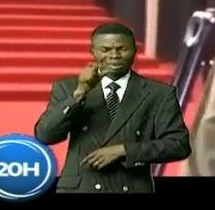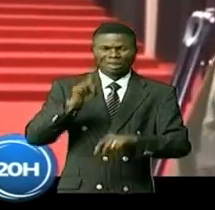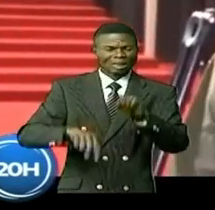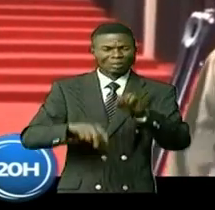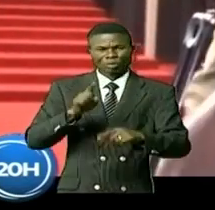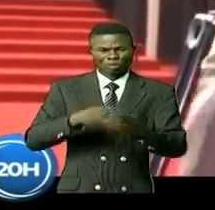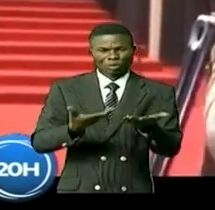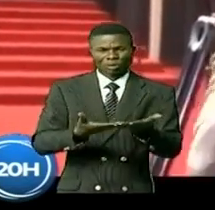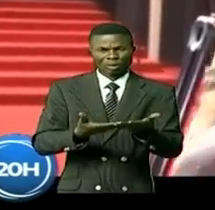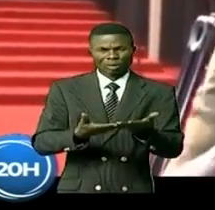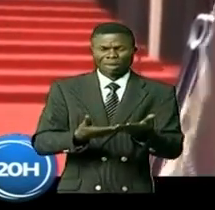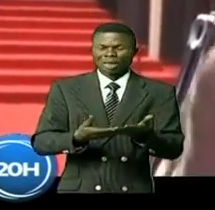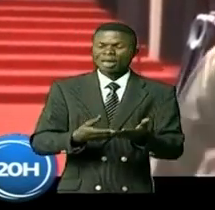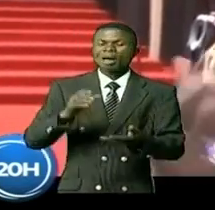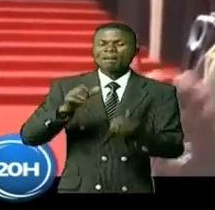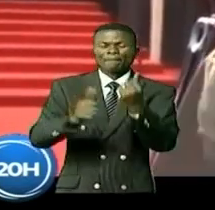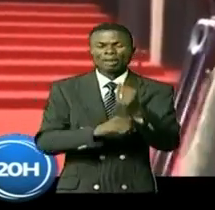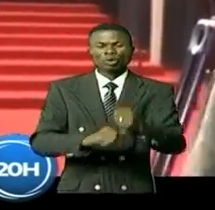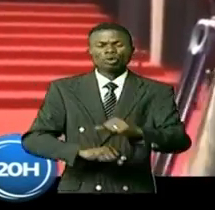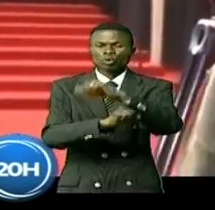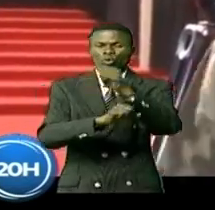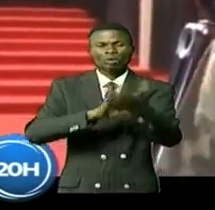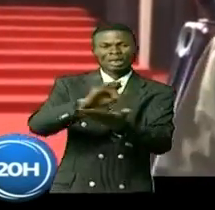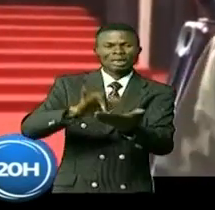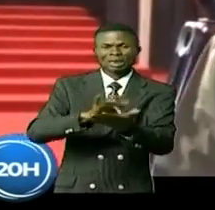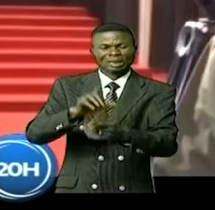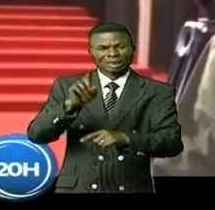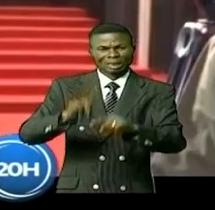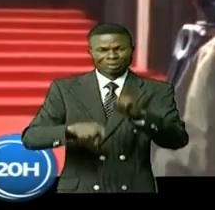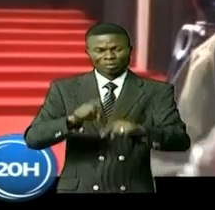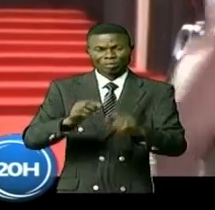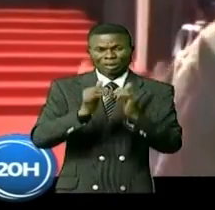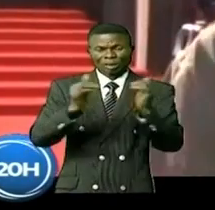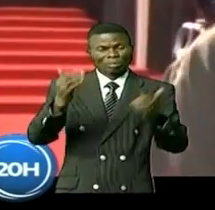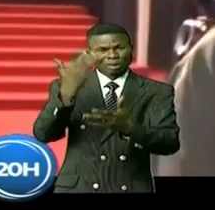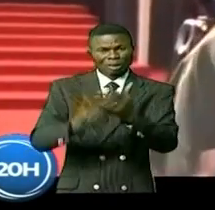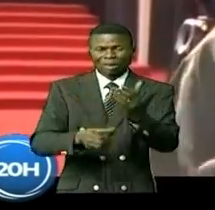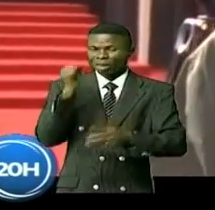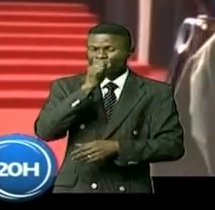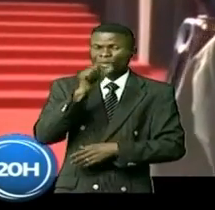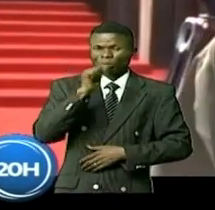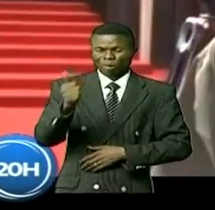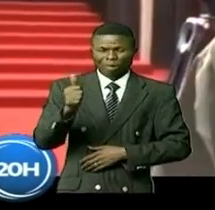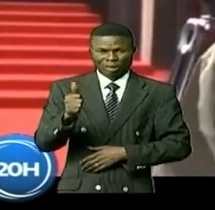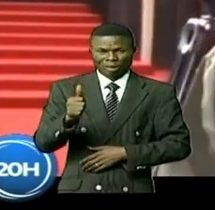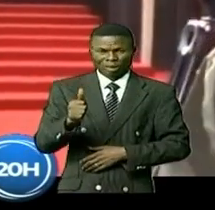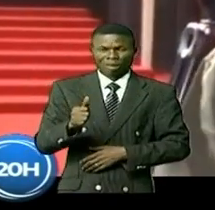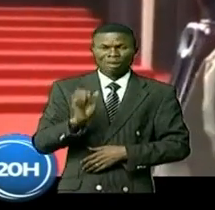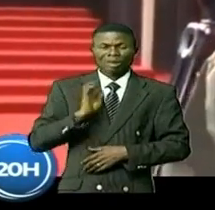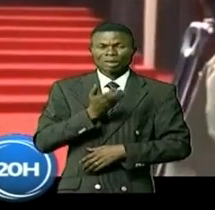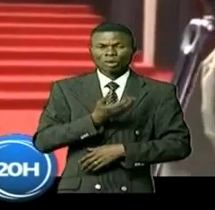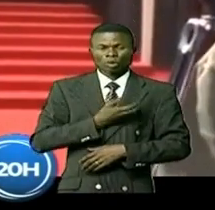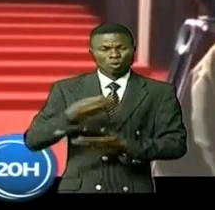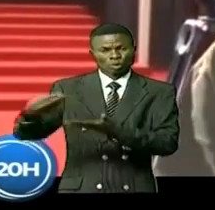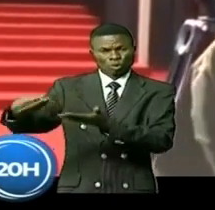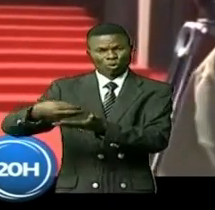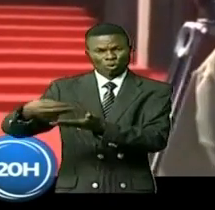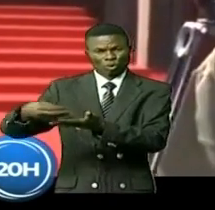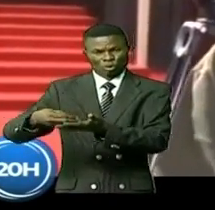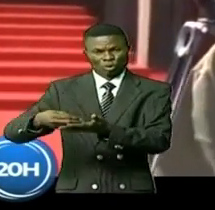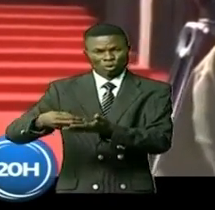musique, moi, fond, là-bas, je m'appelle disque, c'est des années. Sans la paix, il n'y a pas de musique. Notre contribution est